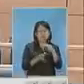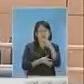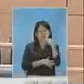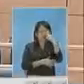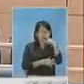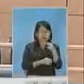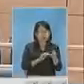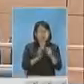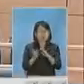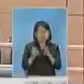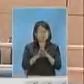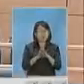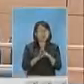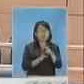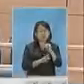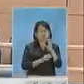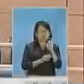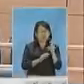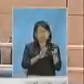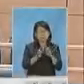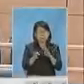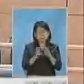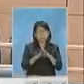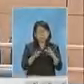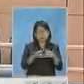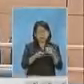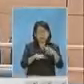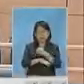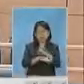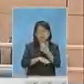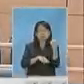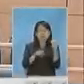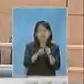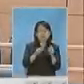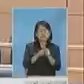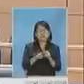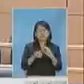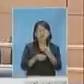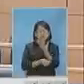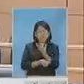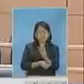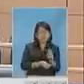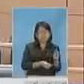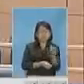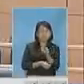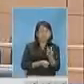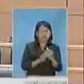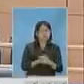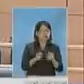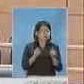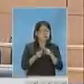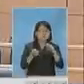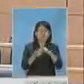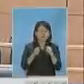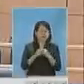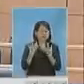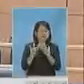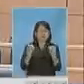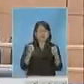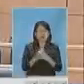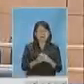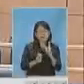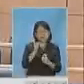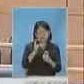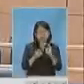มัชฌิมาถูกยุบพรรคการเมืองอื่นๆก็ดูเถอะครับกระปรกกระเปลี้ยทุกฝ่ายสูญเสียทั้งหมดทุกฝ่ายเสียหาย